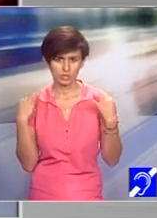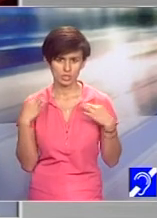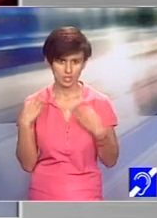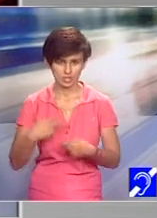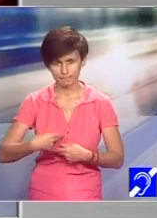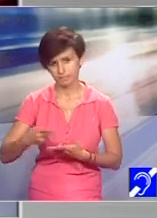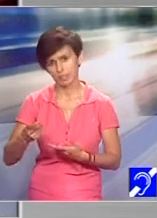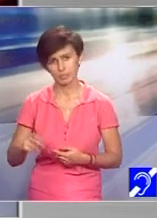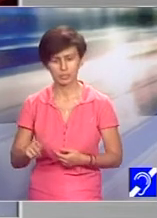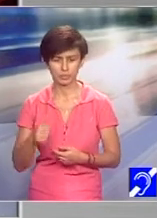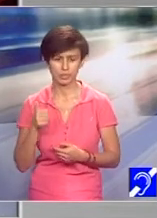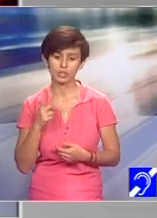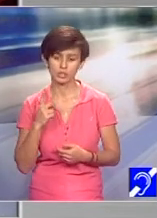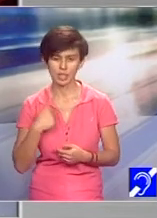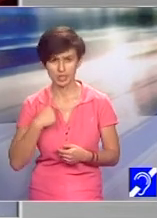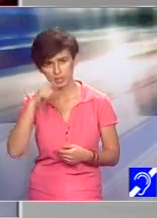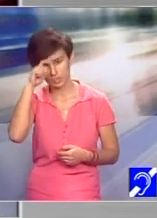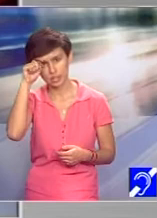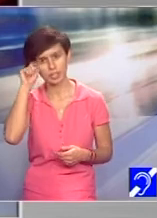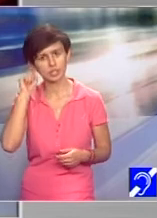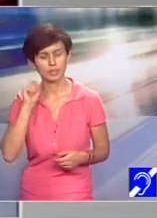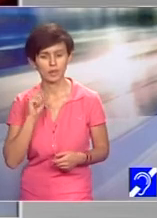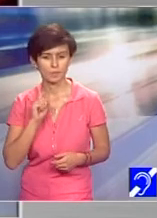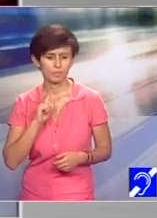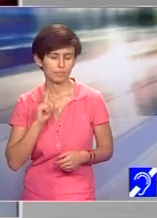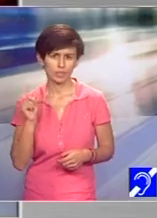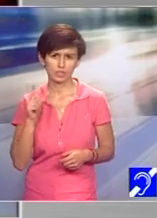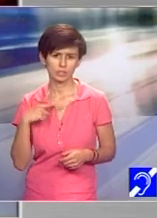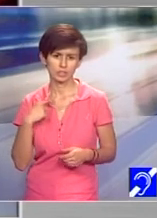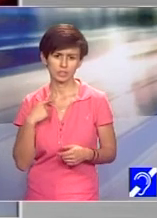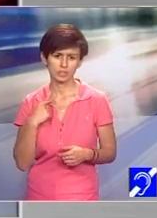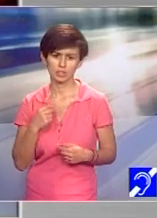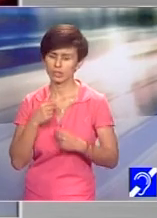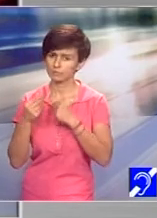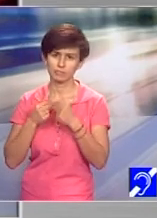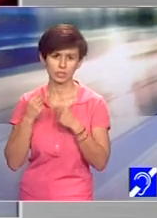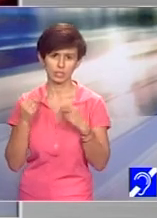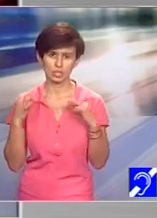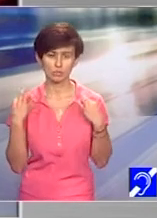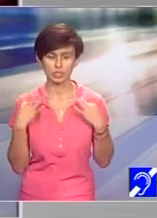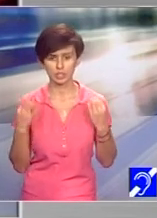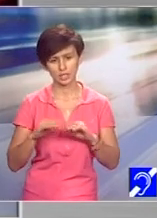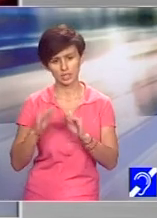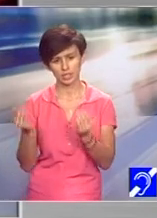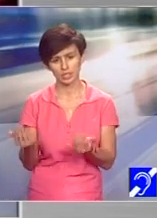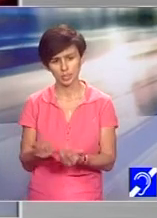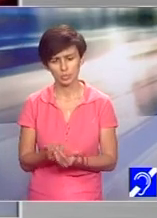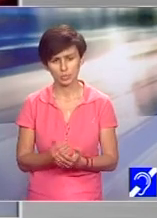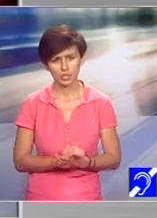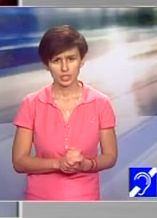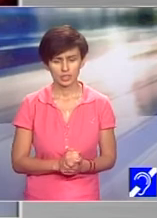dată. Dar cred că nimeni nu se joacă cu sănătatea populației. Nici noi nu ne permitem acest lucru.